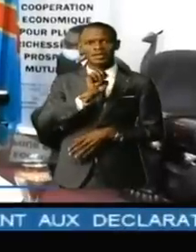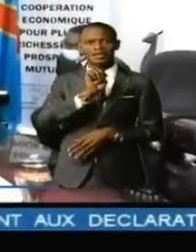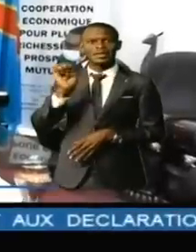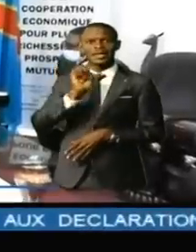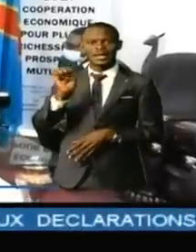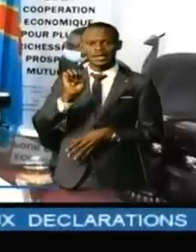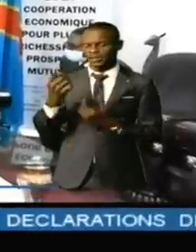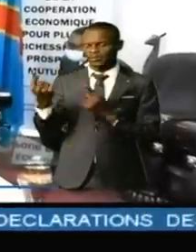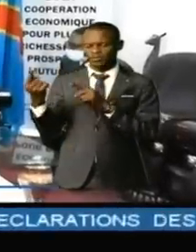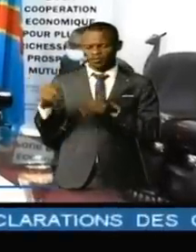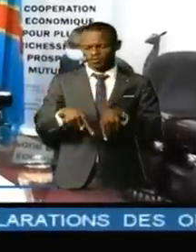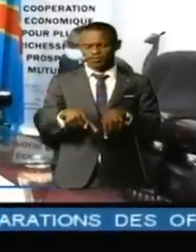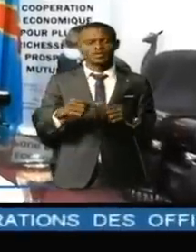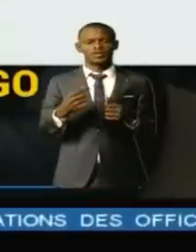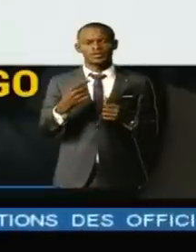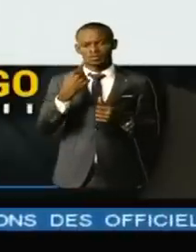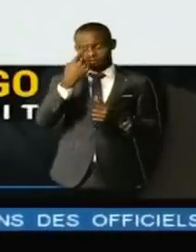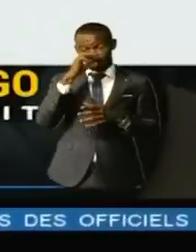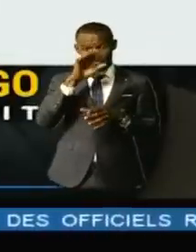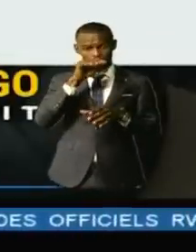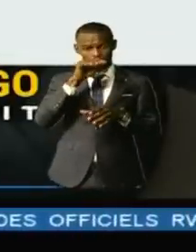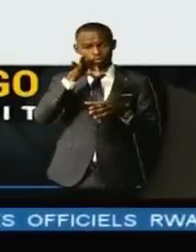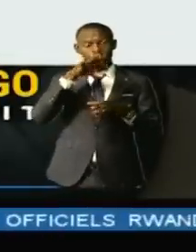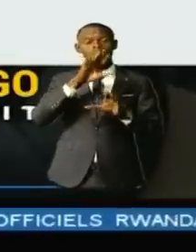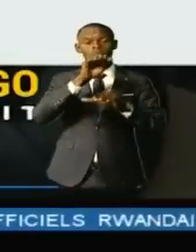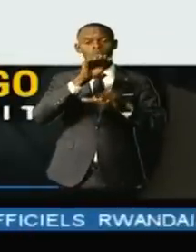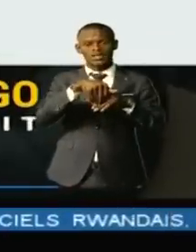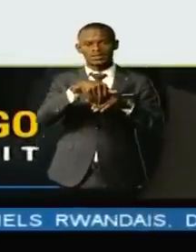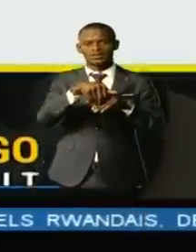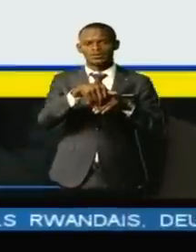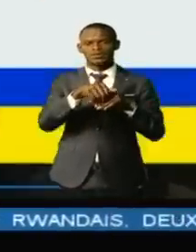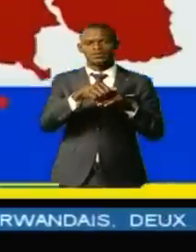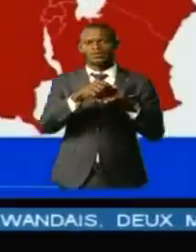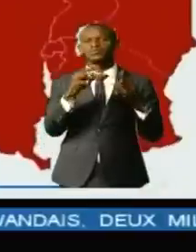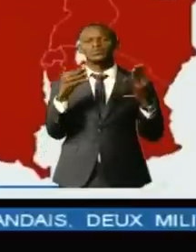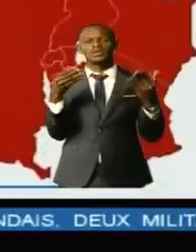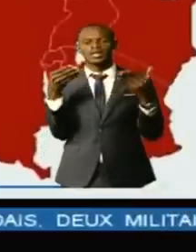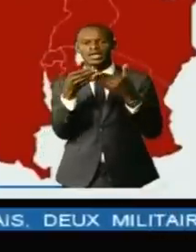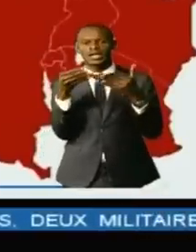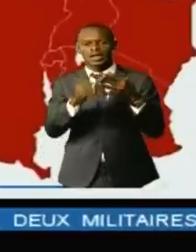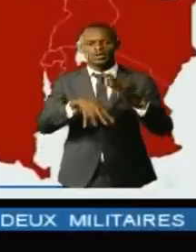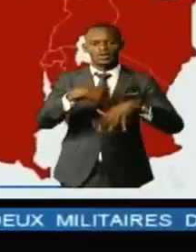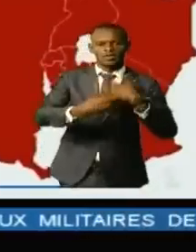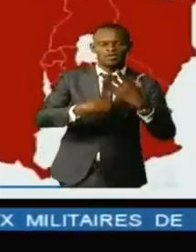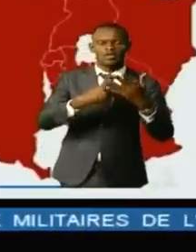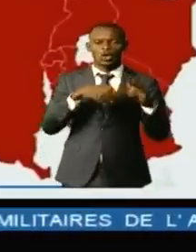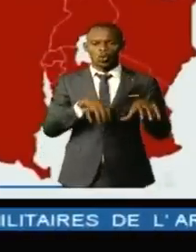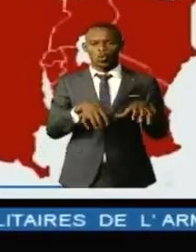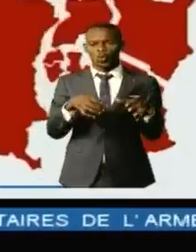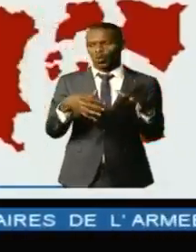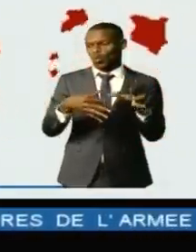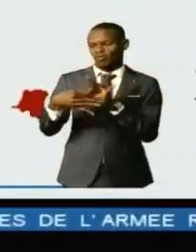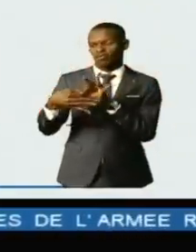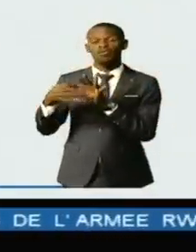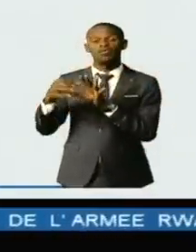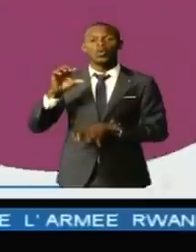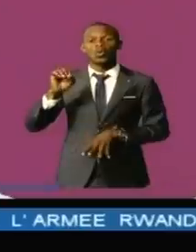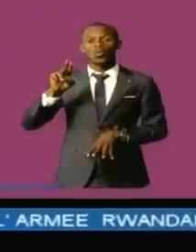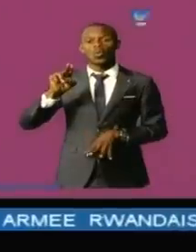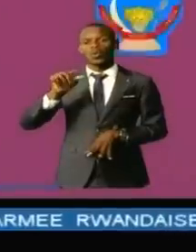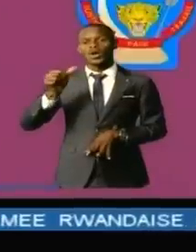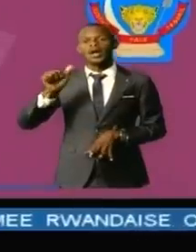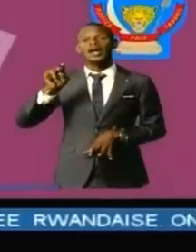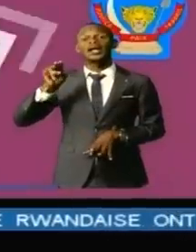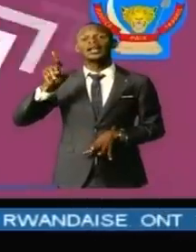pour participer au sommet des affaires RDC-Ouganda. Le ministre du Commerce extérieur de la République démocratique du Congo,